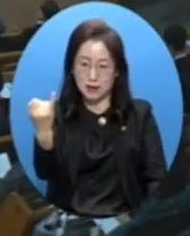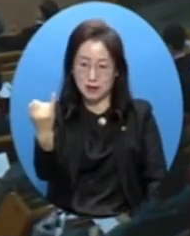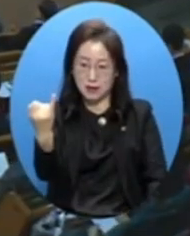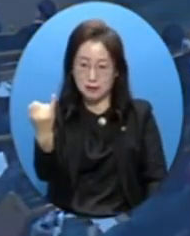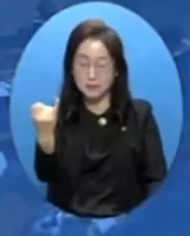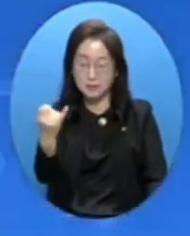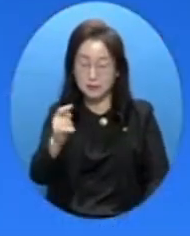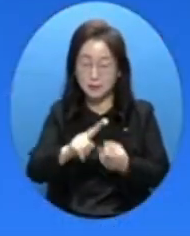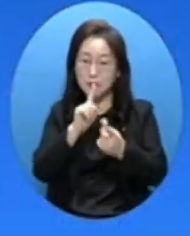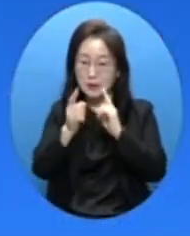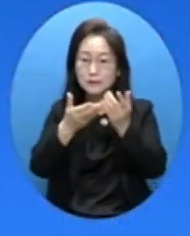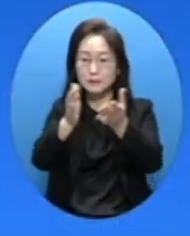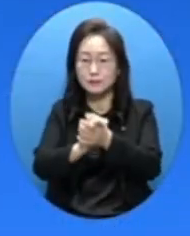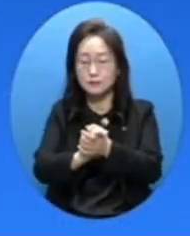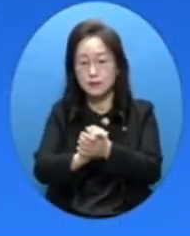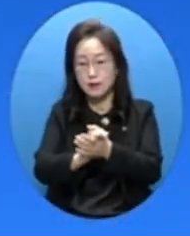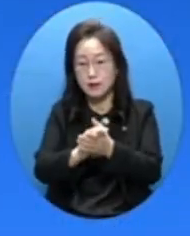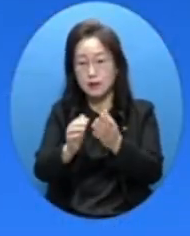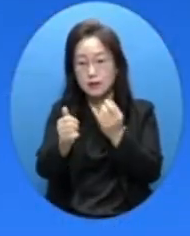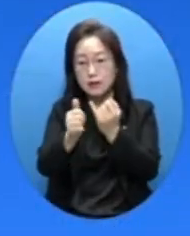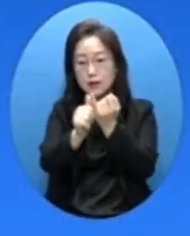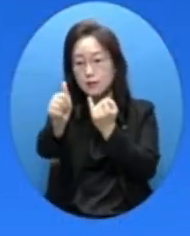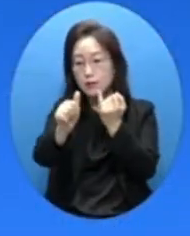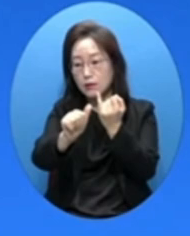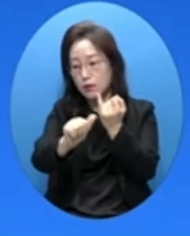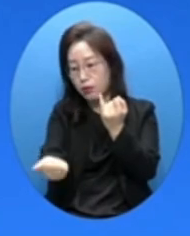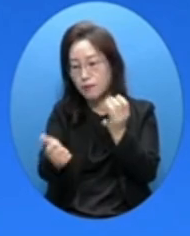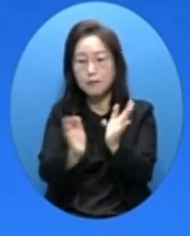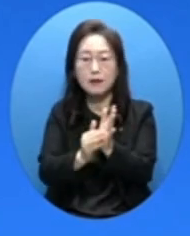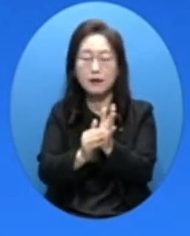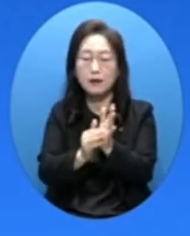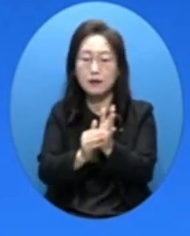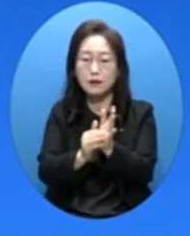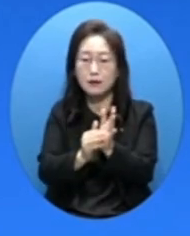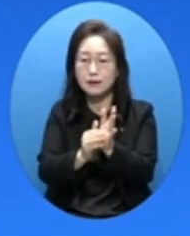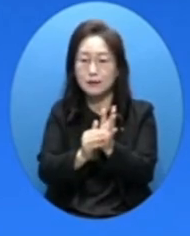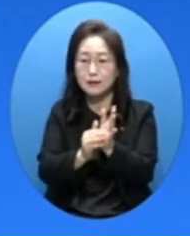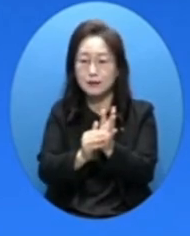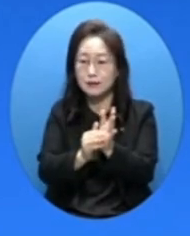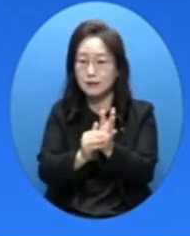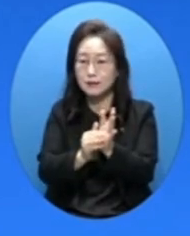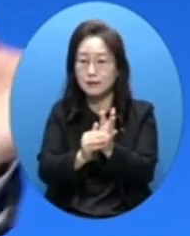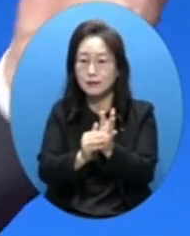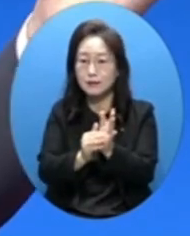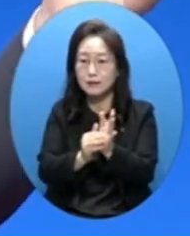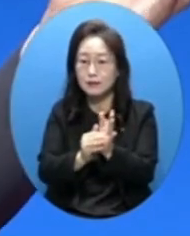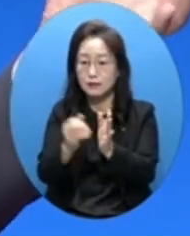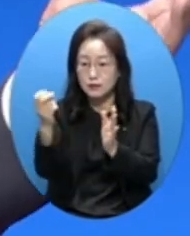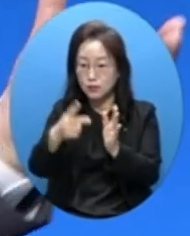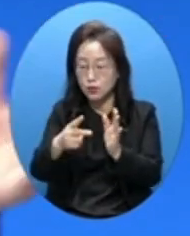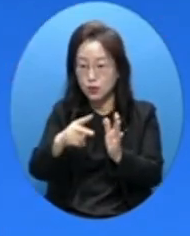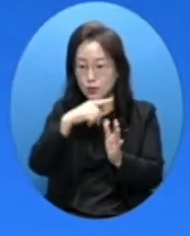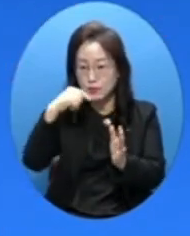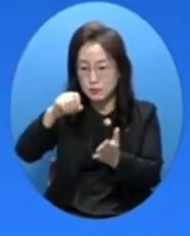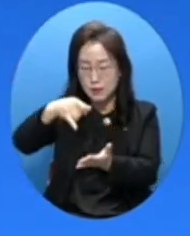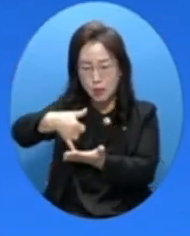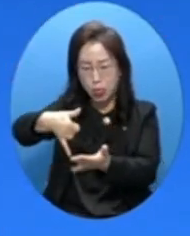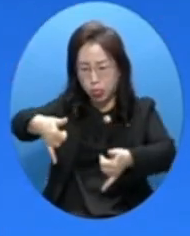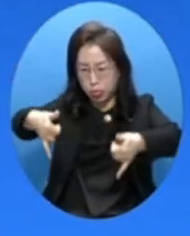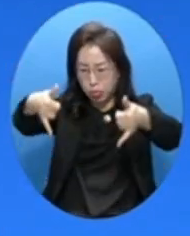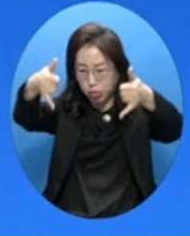하늘처럼 믿었던 남편이 죽었습니다. 남편이 죽은 것뿐 아니라 빚까지 잔뜩 남겨놓고